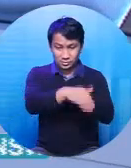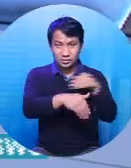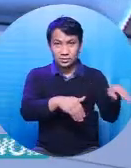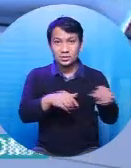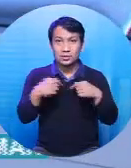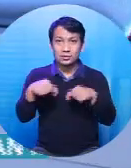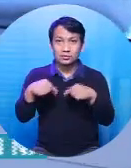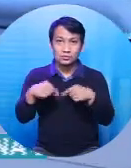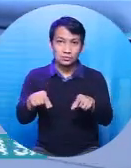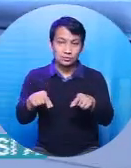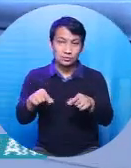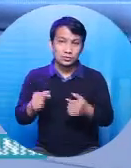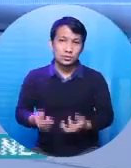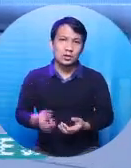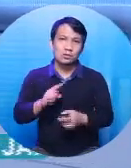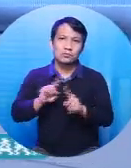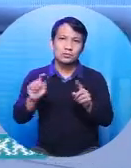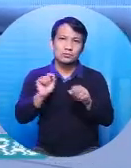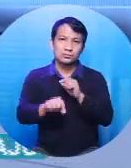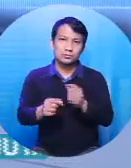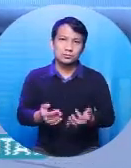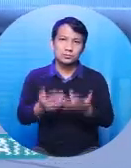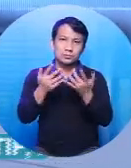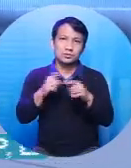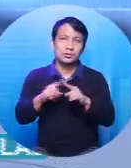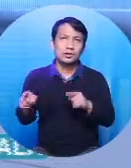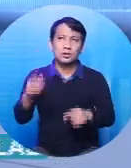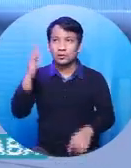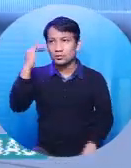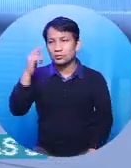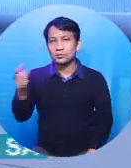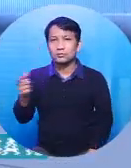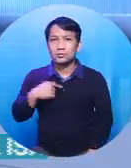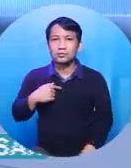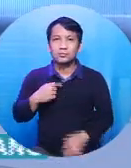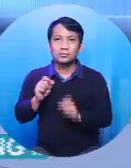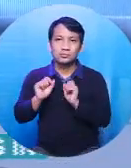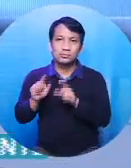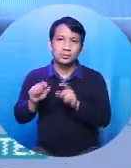daw ito sa pagbebenta niya ng laman sa abroad.